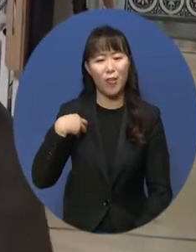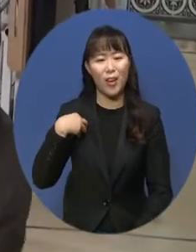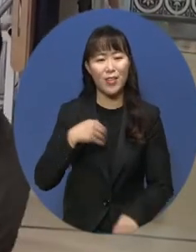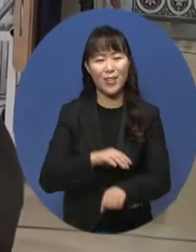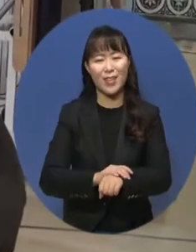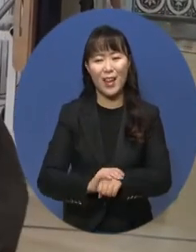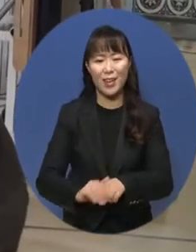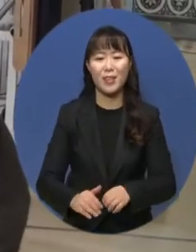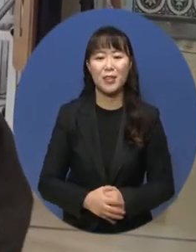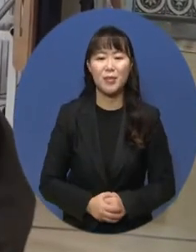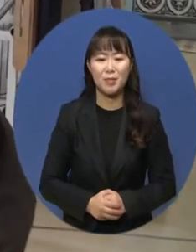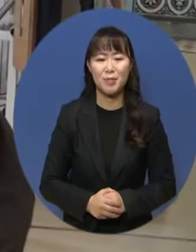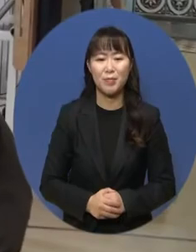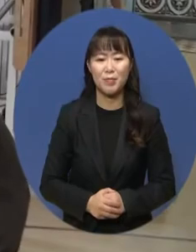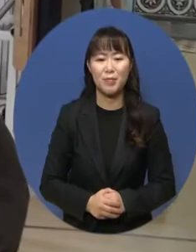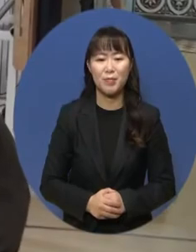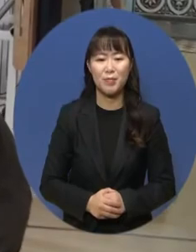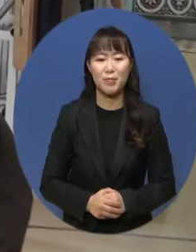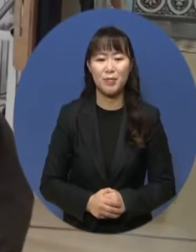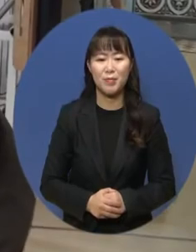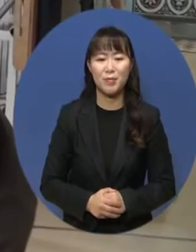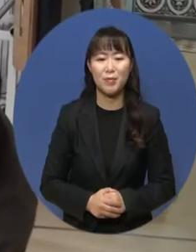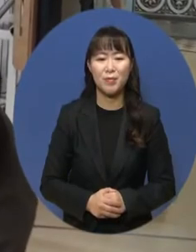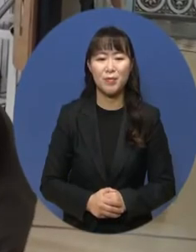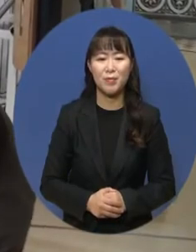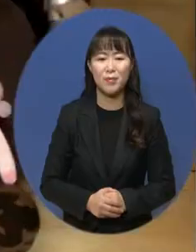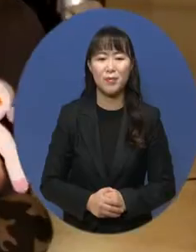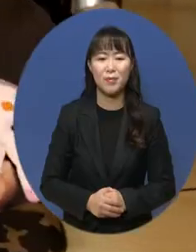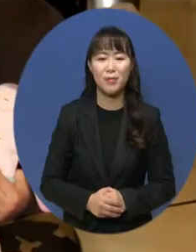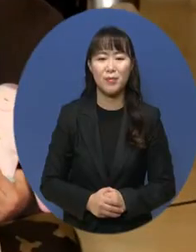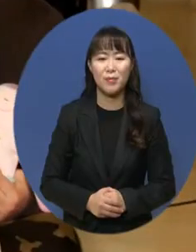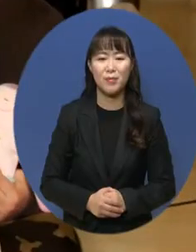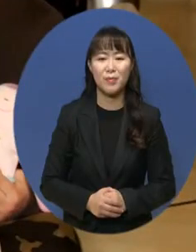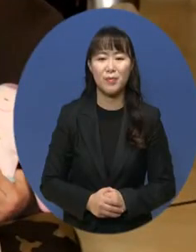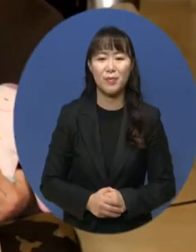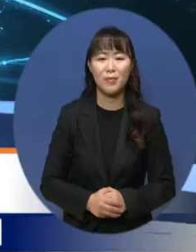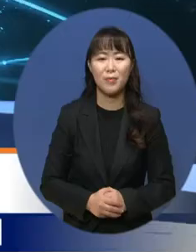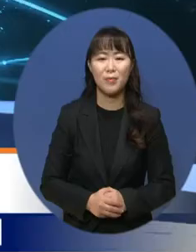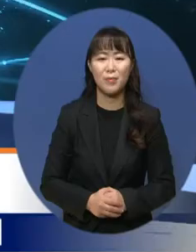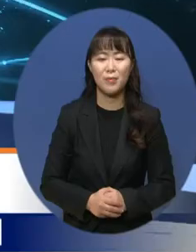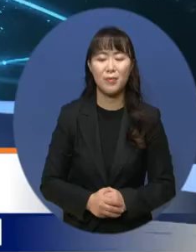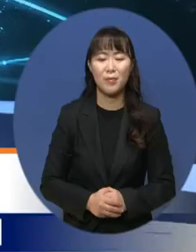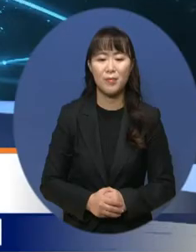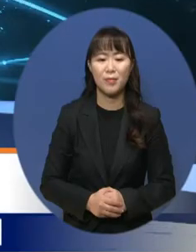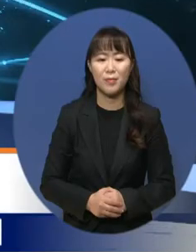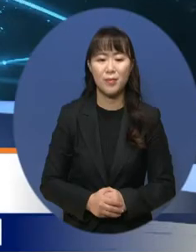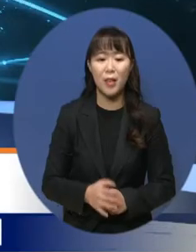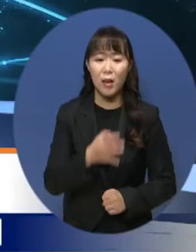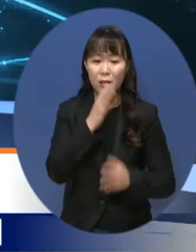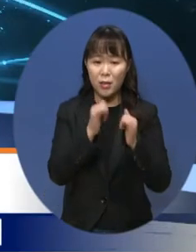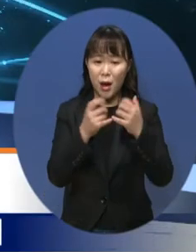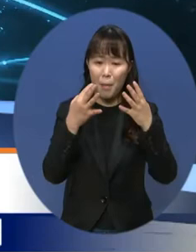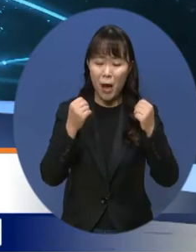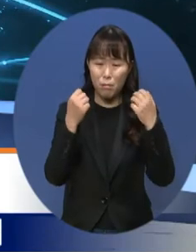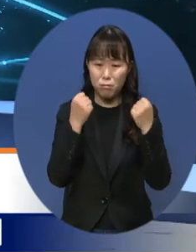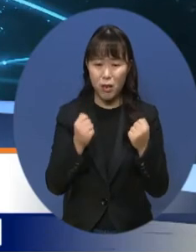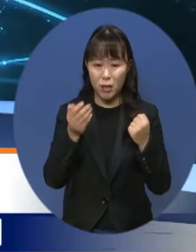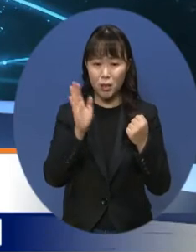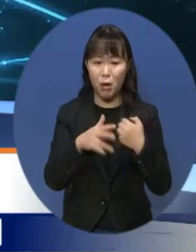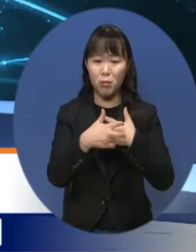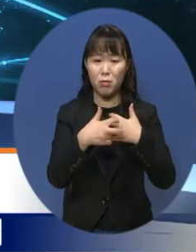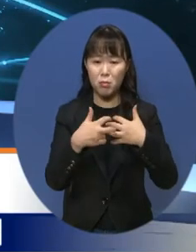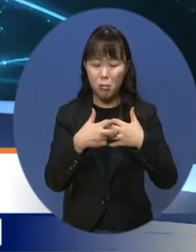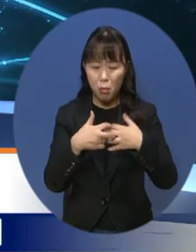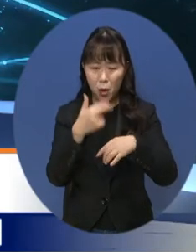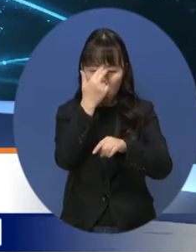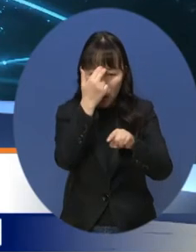톡톡히 하고 있었습니다. 복지TV 경기방송 정은선입니다. 고령자가 많이 거주하지만 의료